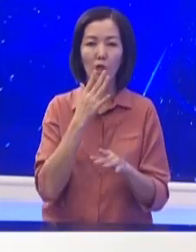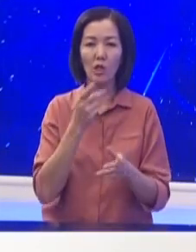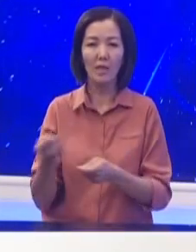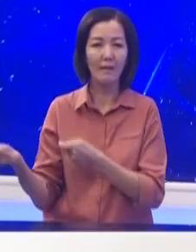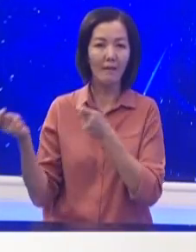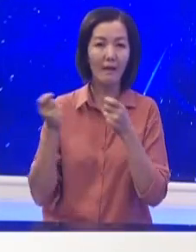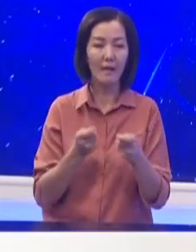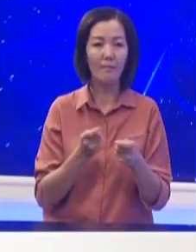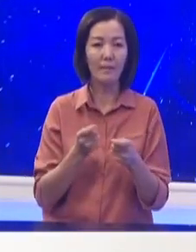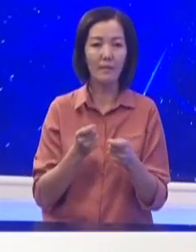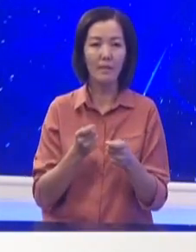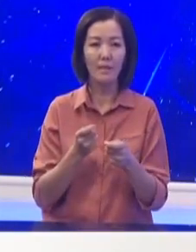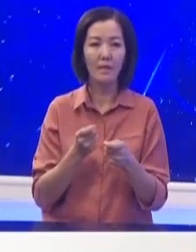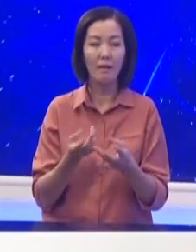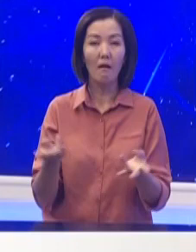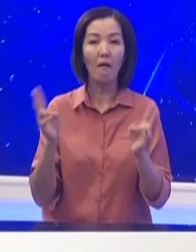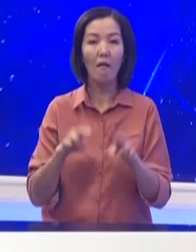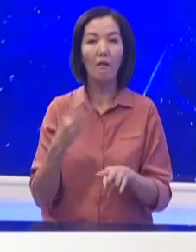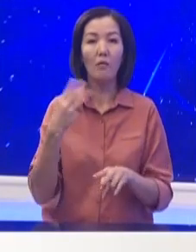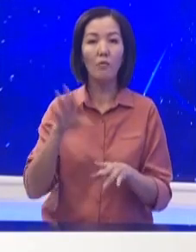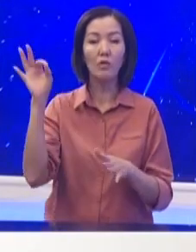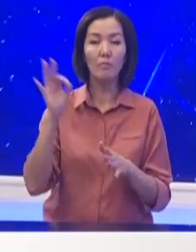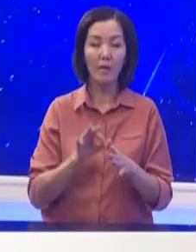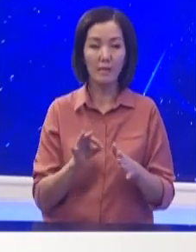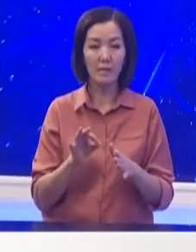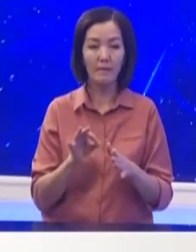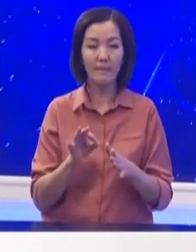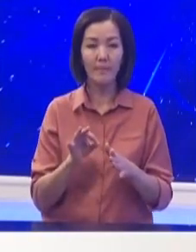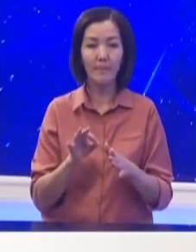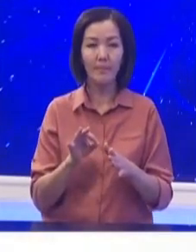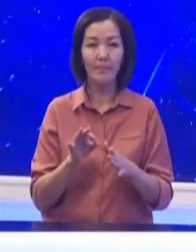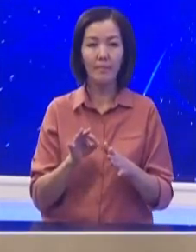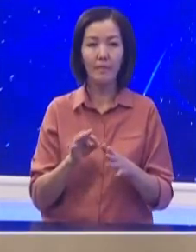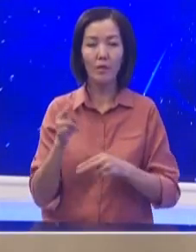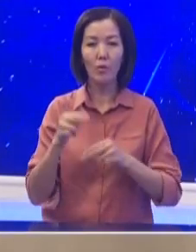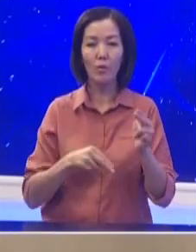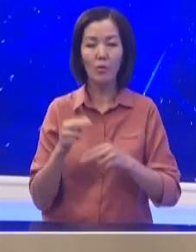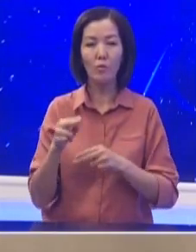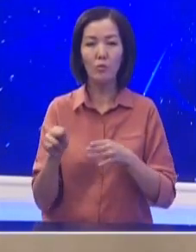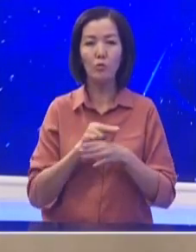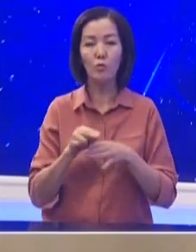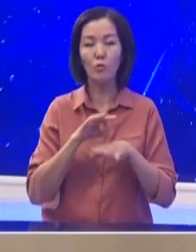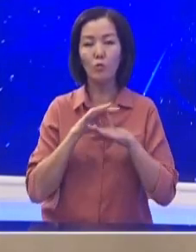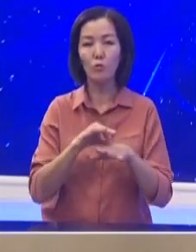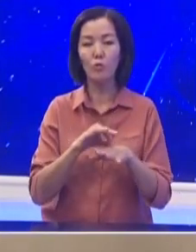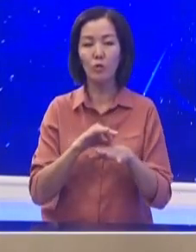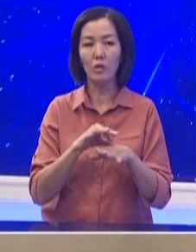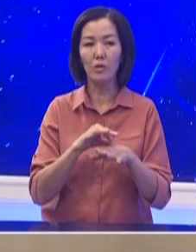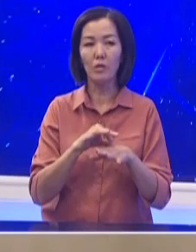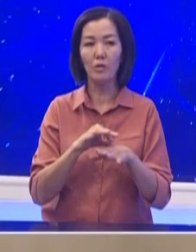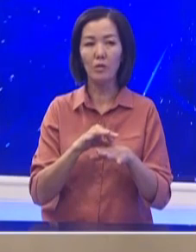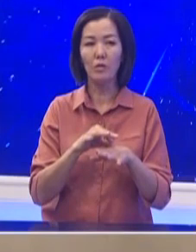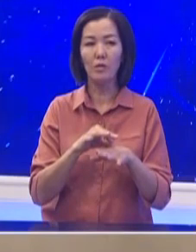импорттық оборудование. Қалған 30% ол құрылыс жұмыстары, строительный-монтажный робот, орысша